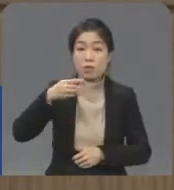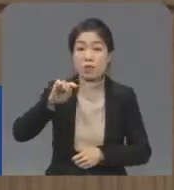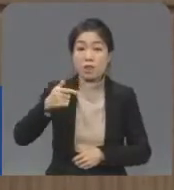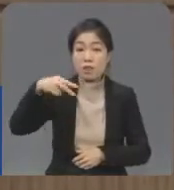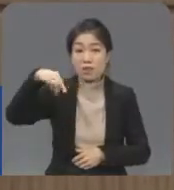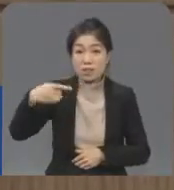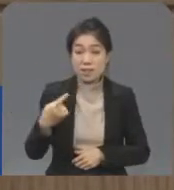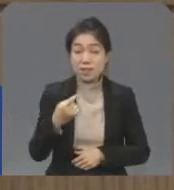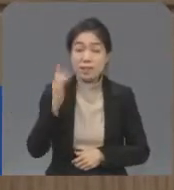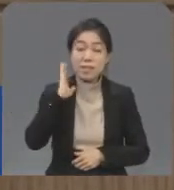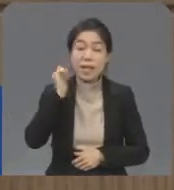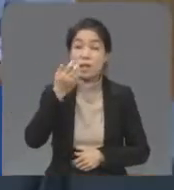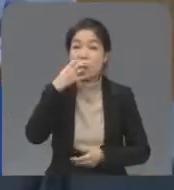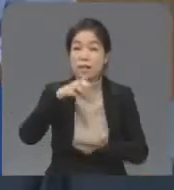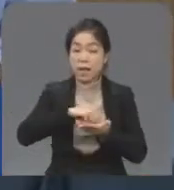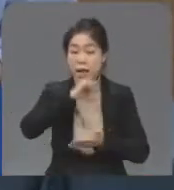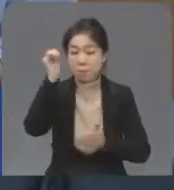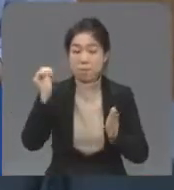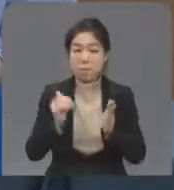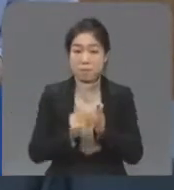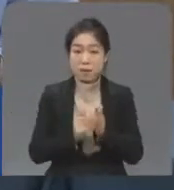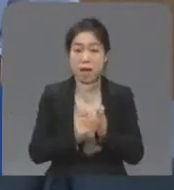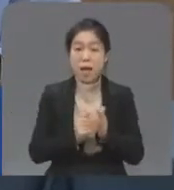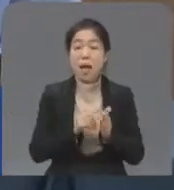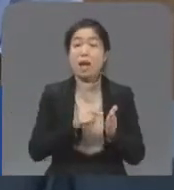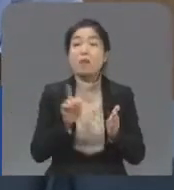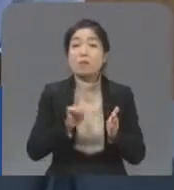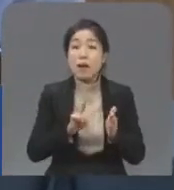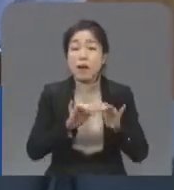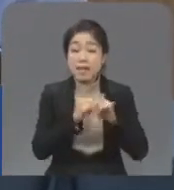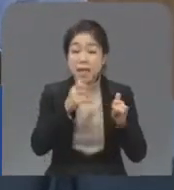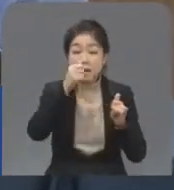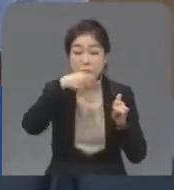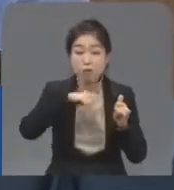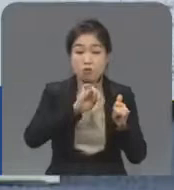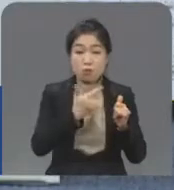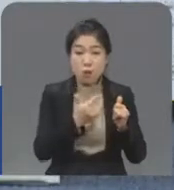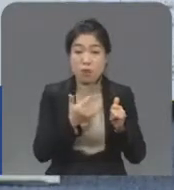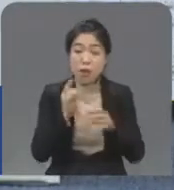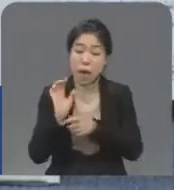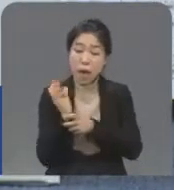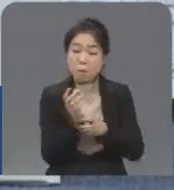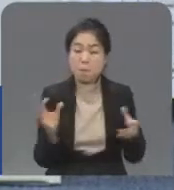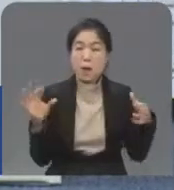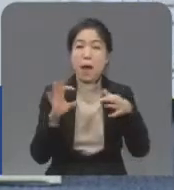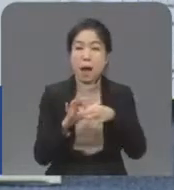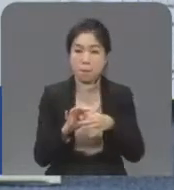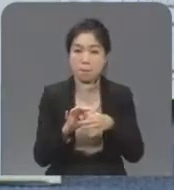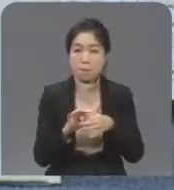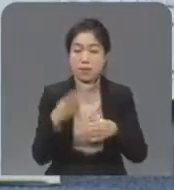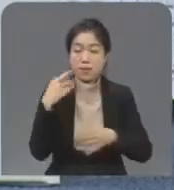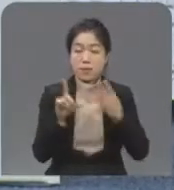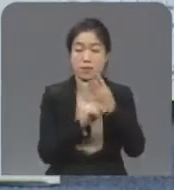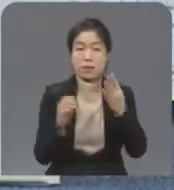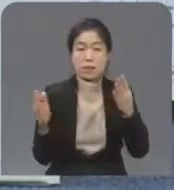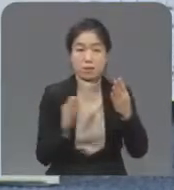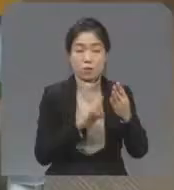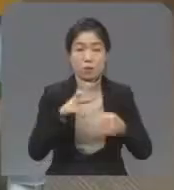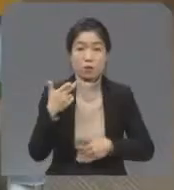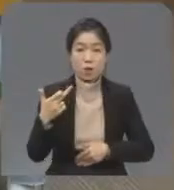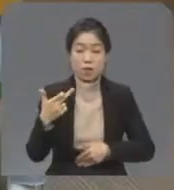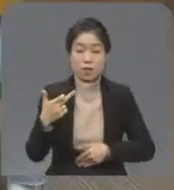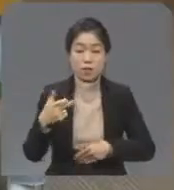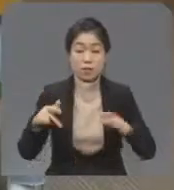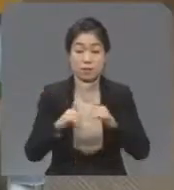평가에서 대통령상을 받았습니다. 휴블런스는 사람을 뜻하는 휴먼과 앰뷸런스의 합성어로 지난 4월부터 광산구